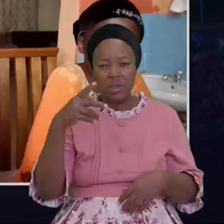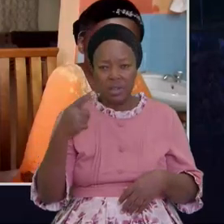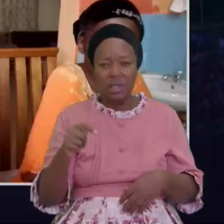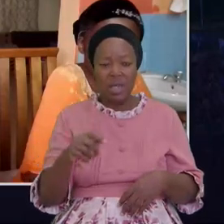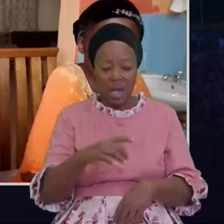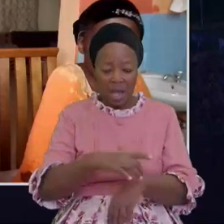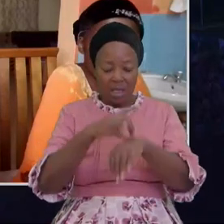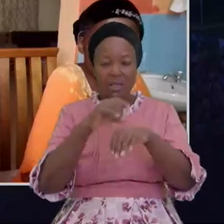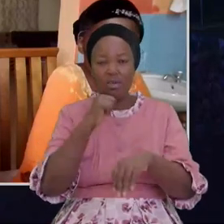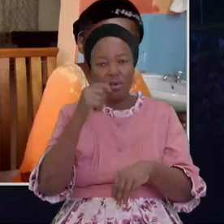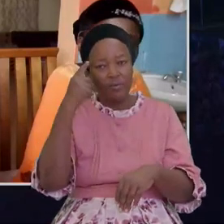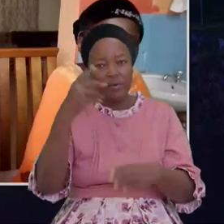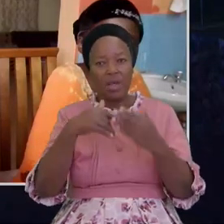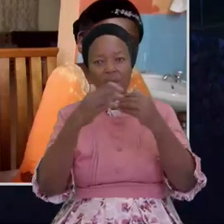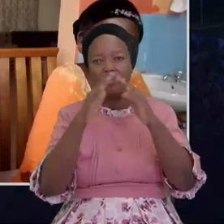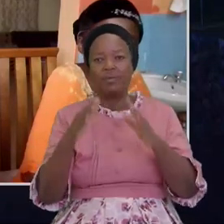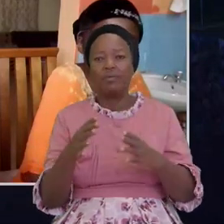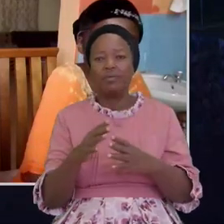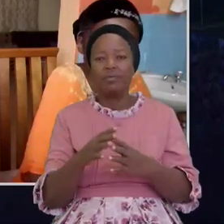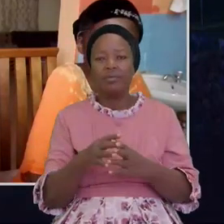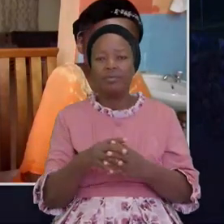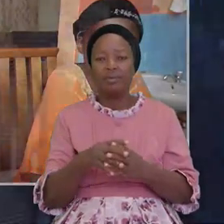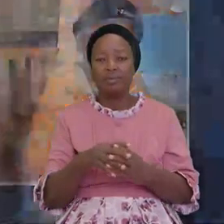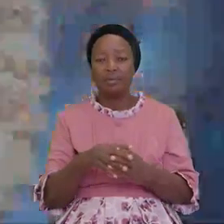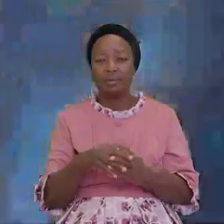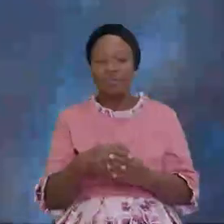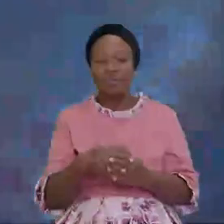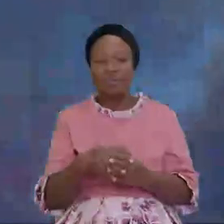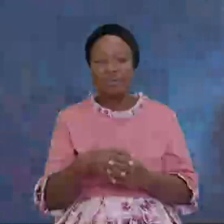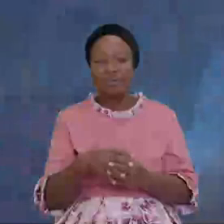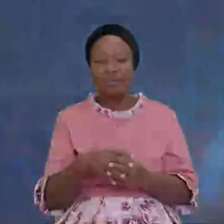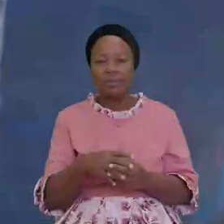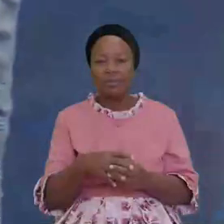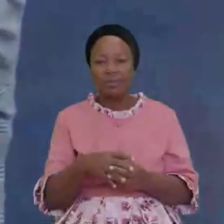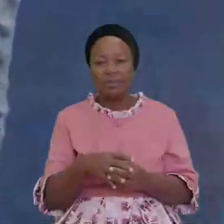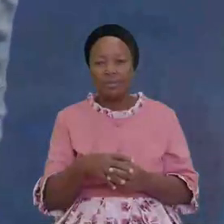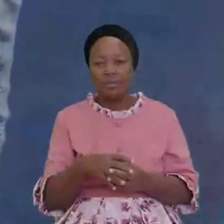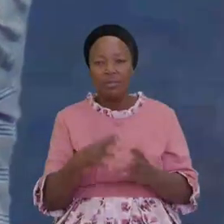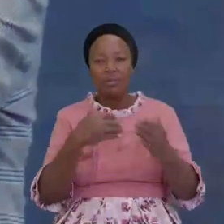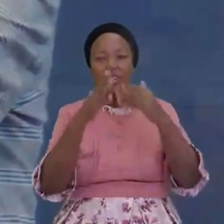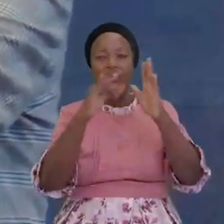Tu as besoin de la guérison pour le ciel et non sur la terre.